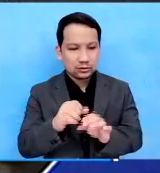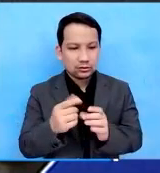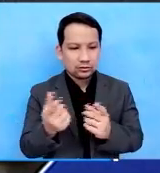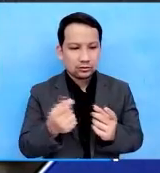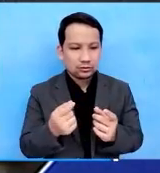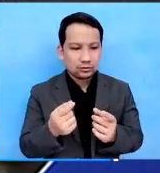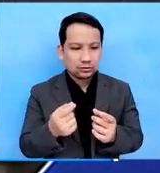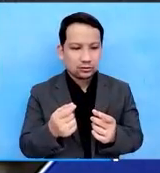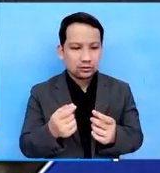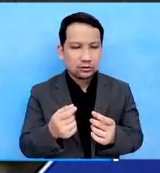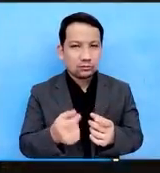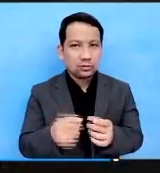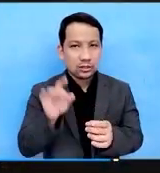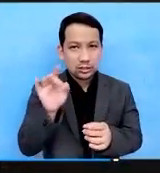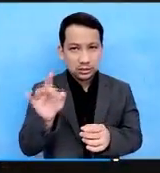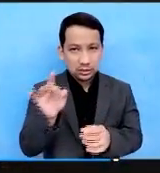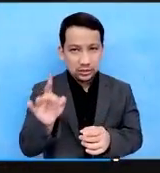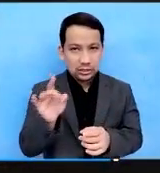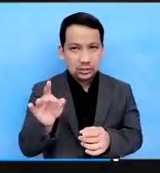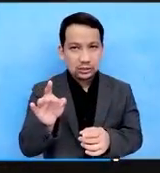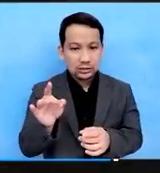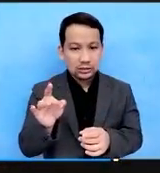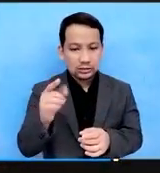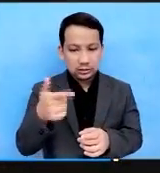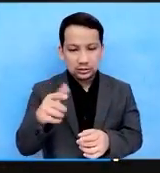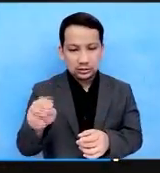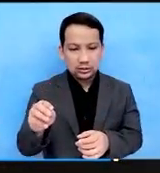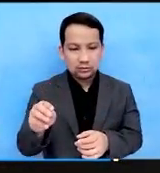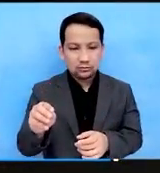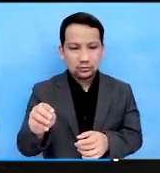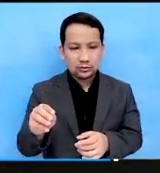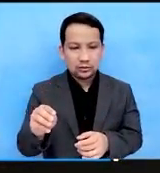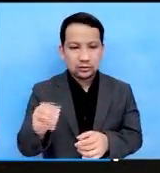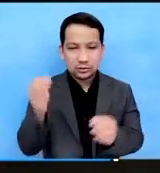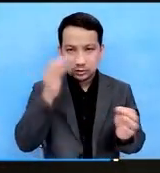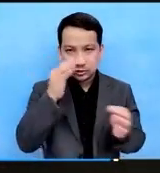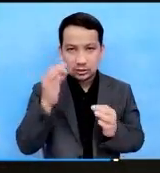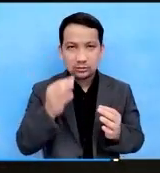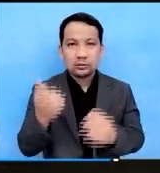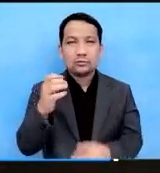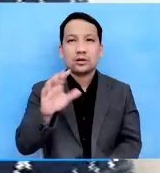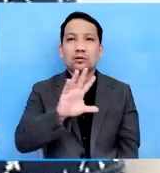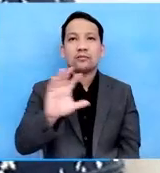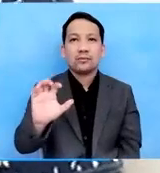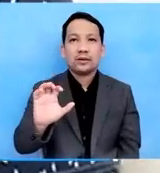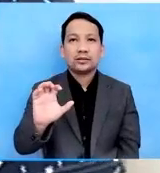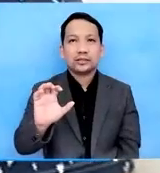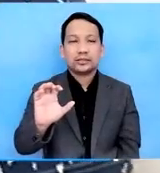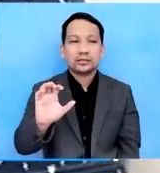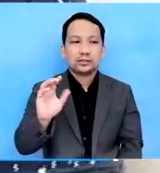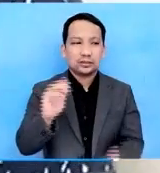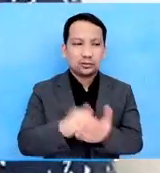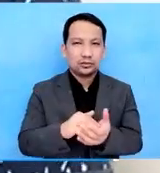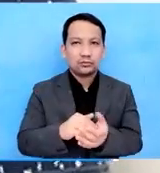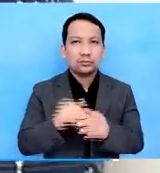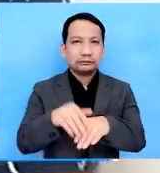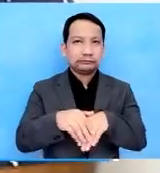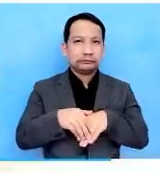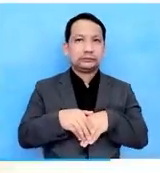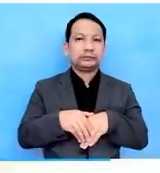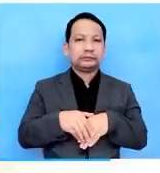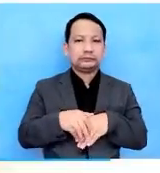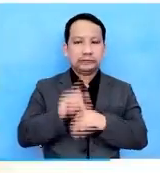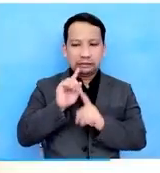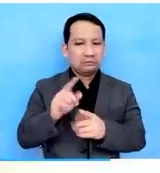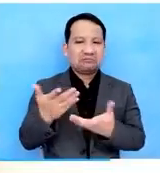Nakuha sa kanila ang 80 gramo ng hinihinalang shabu na nagkakahalaga ng higit kalahating milyong piso. Tumanggi ng magbigay ng pahayag ang mga